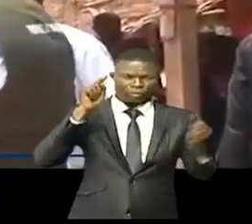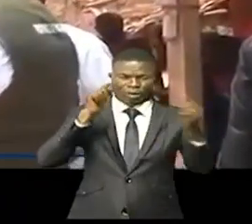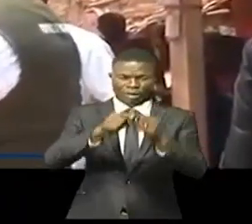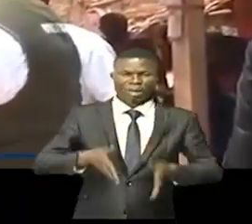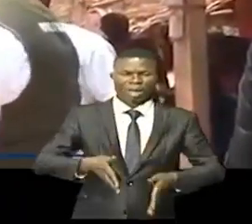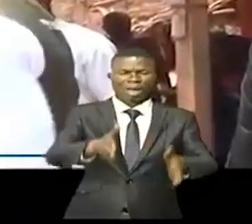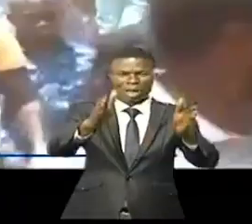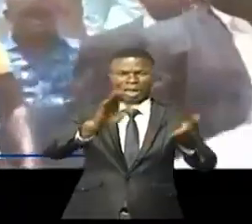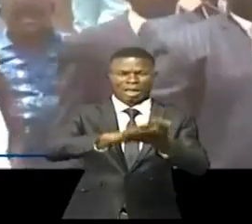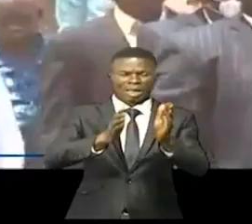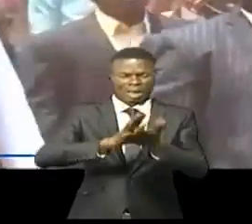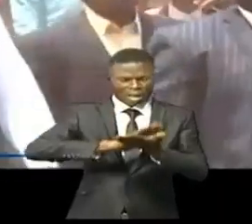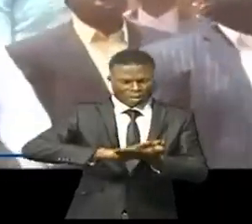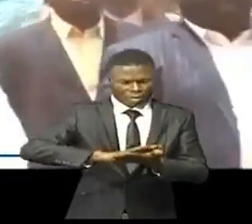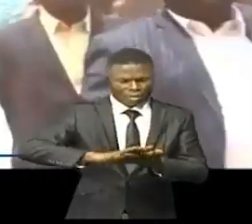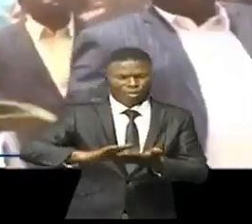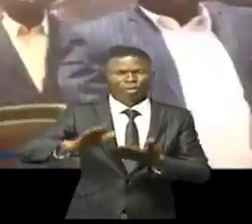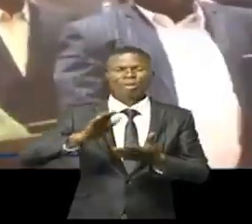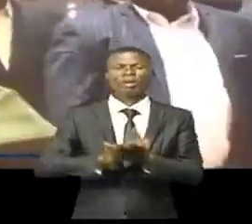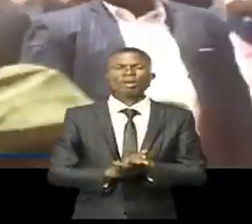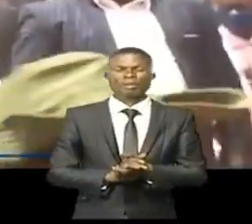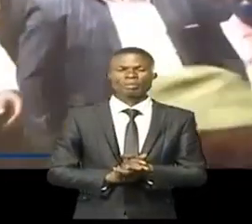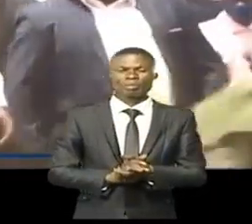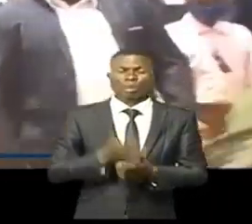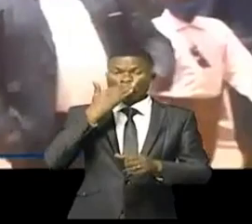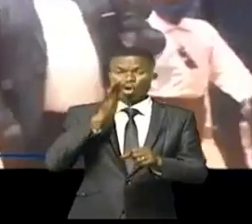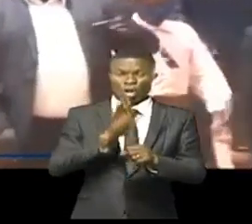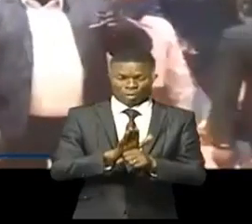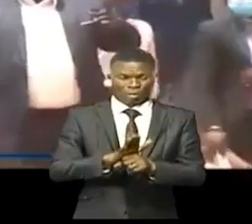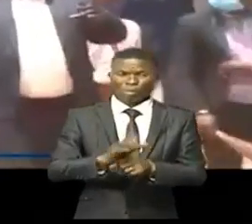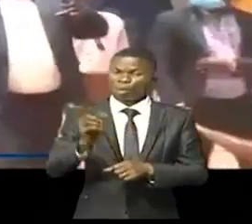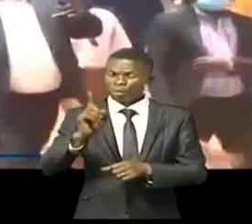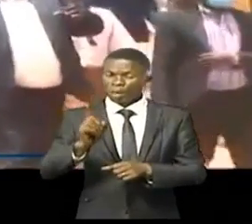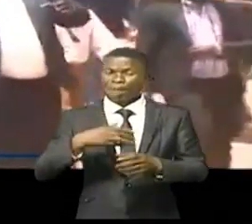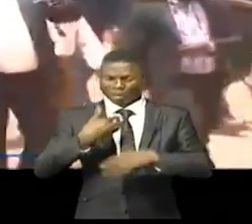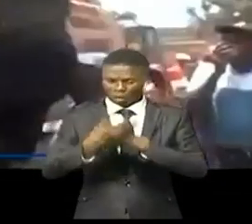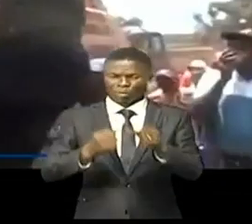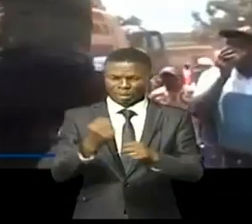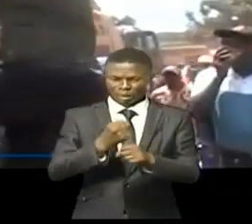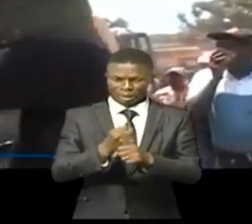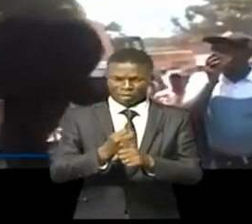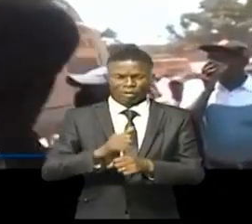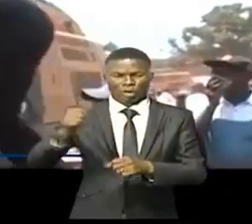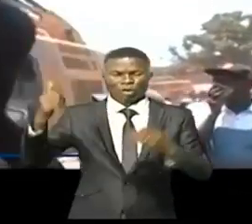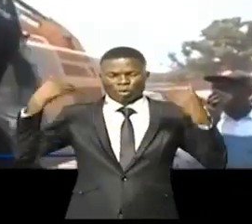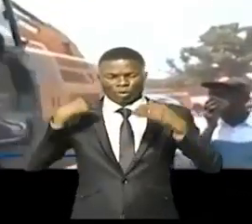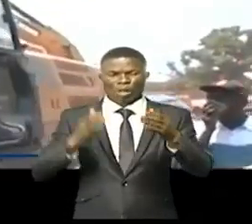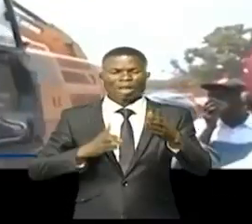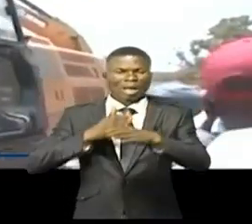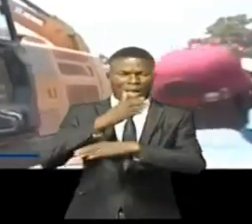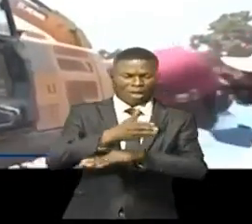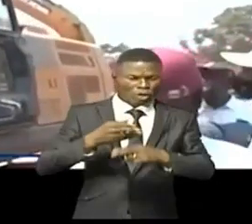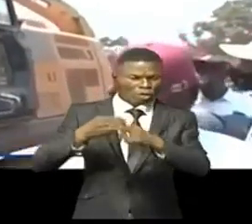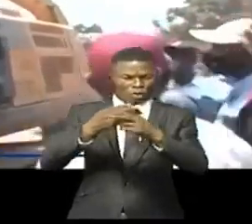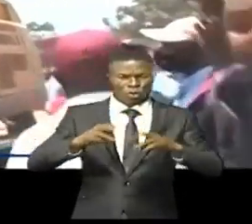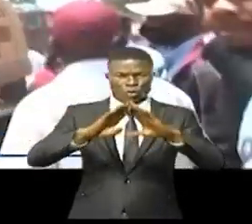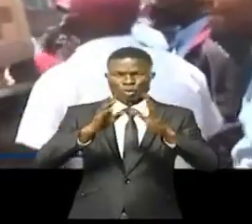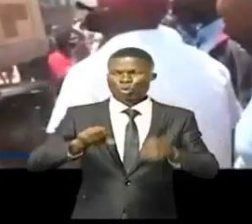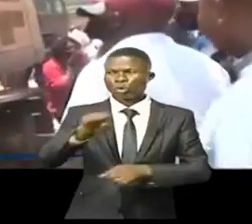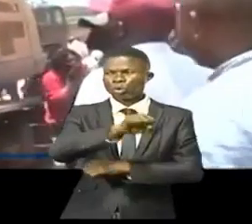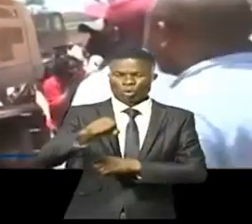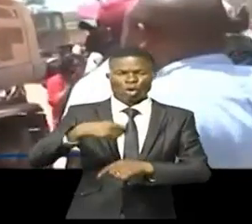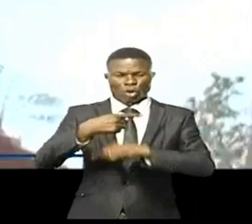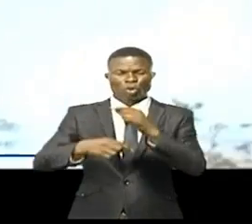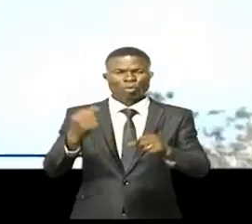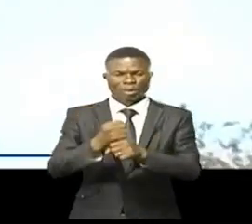Liant la parole à l'acte, l'autorité provinciale traverse la chaussée et prend le contrôle de l'engin pour le lancement